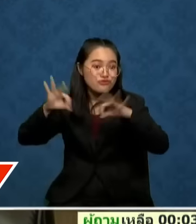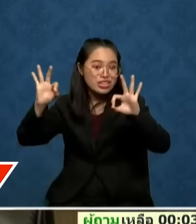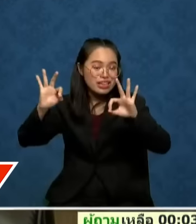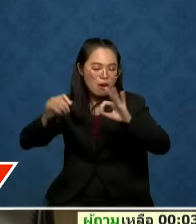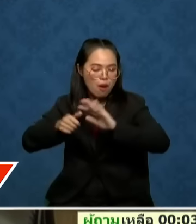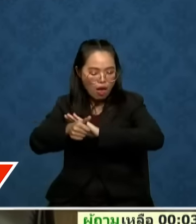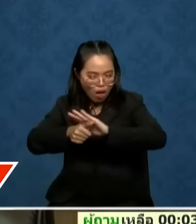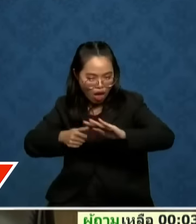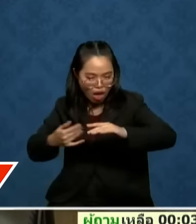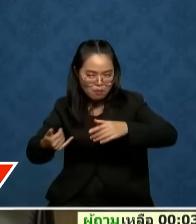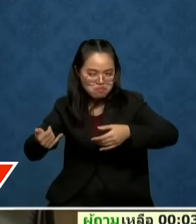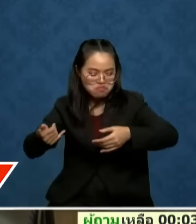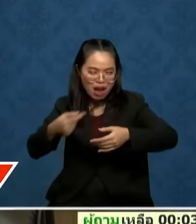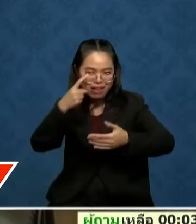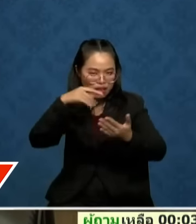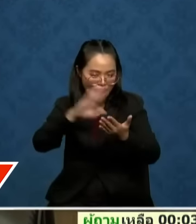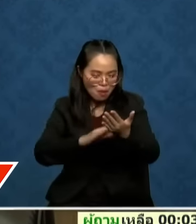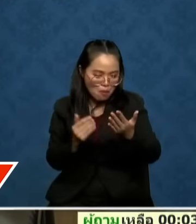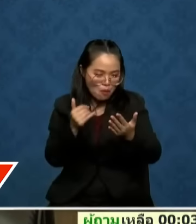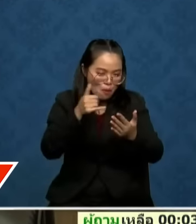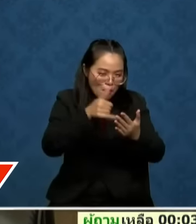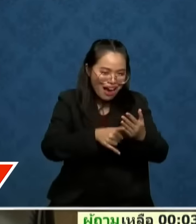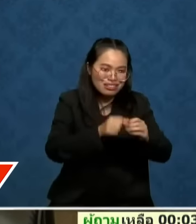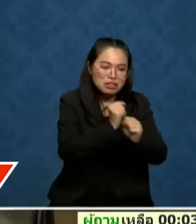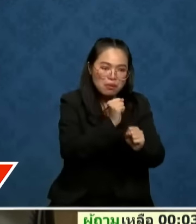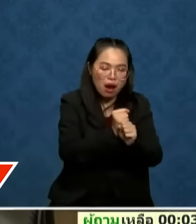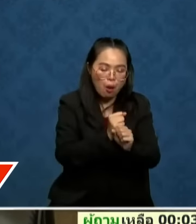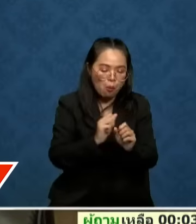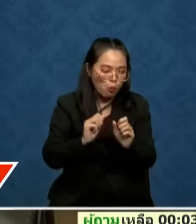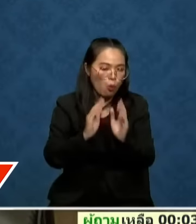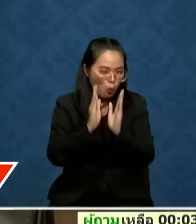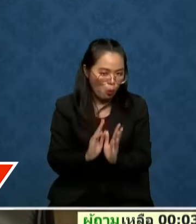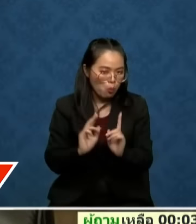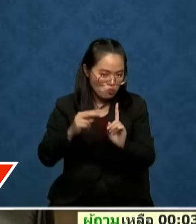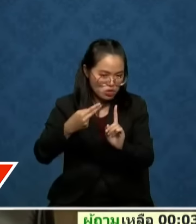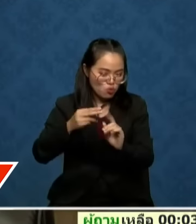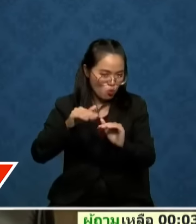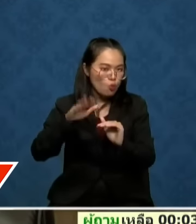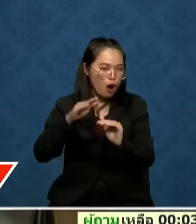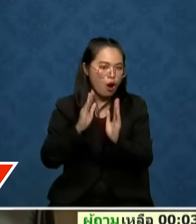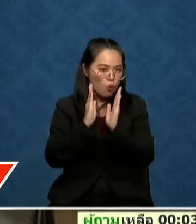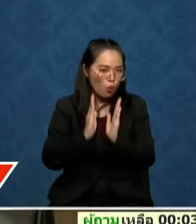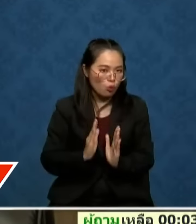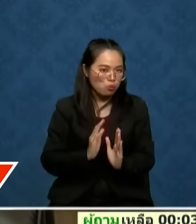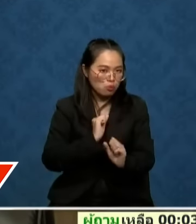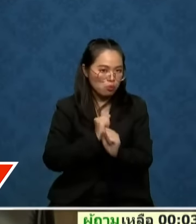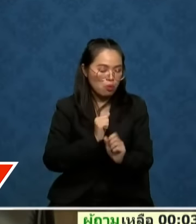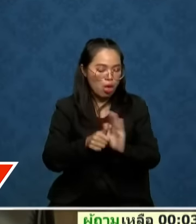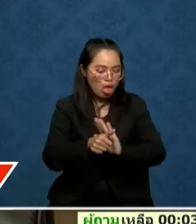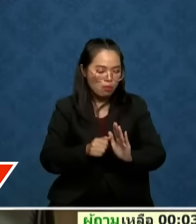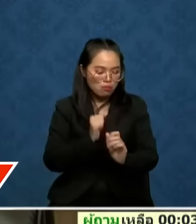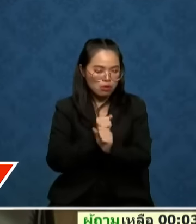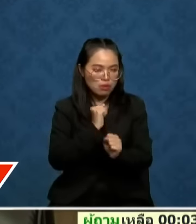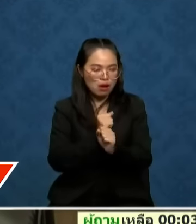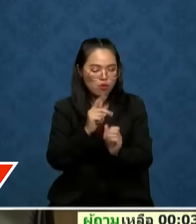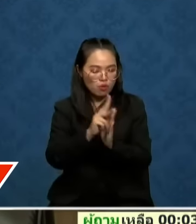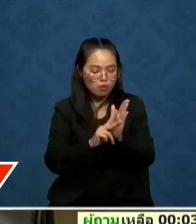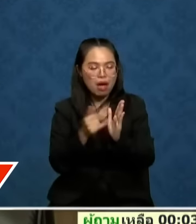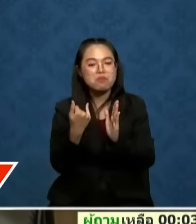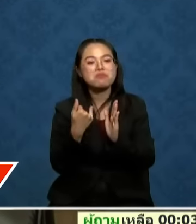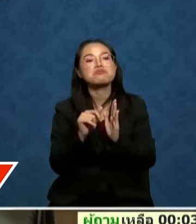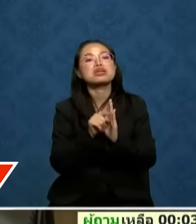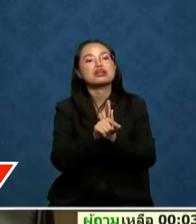มาบยางพรและตำบลบ่อวินนับหมื่นคนนะครับมีแรงงานจีนนับหมื่นคนเข้ามาทำงานอยู่ในเขตพื้นที่